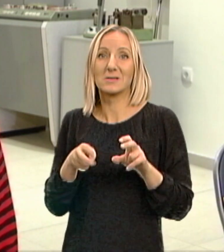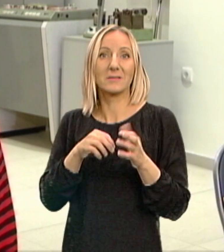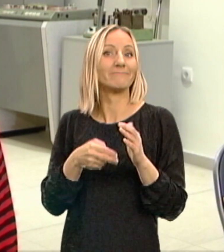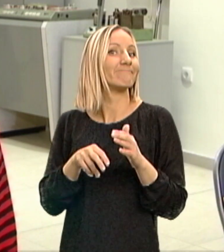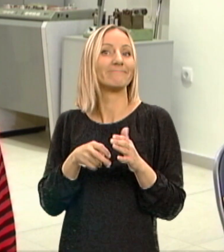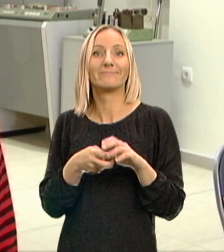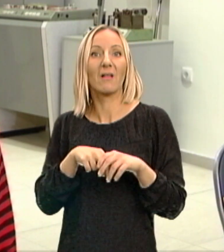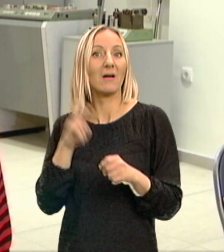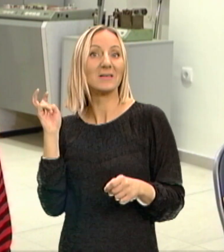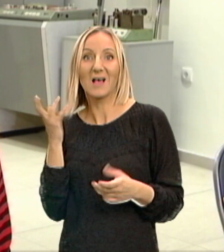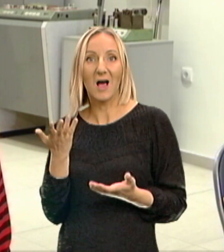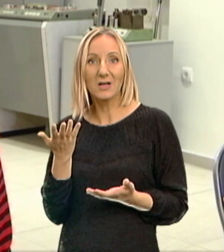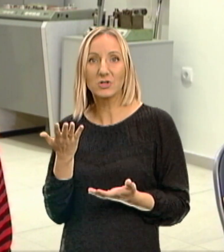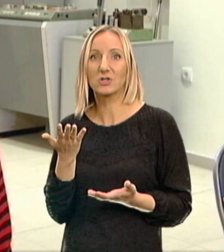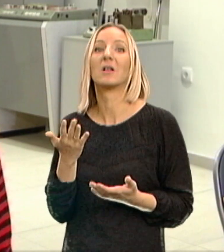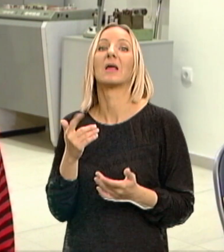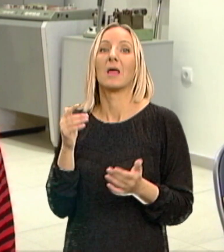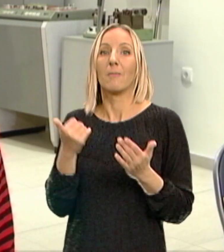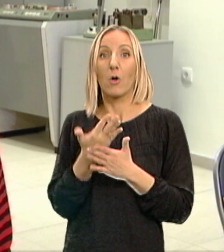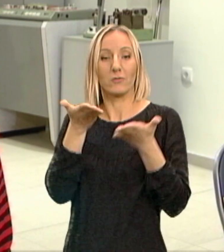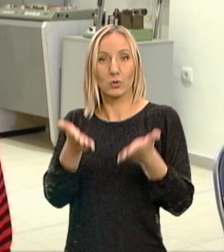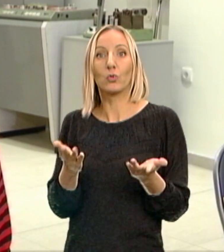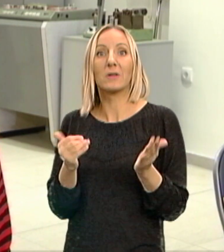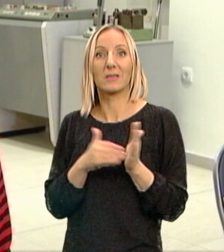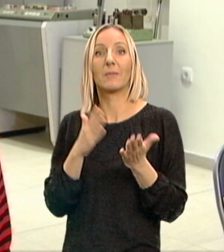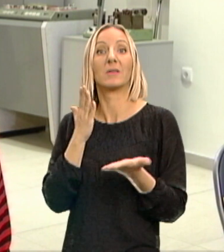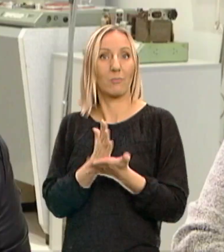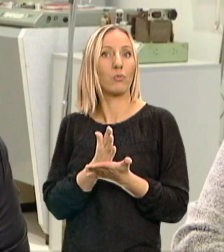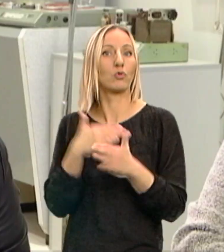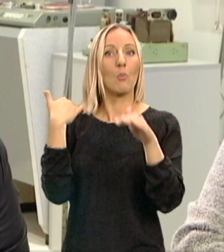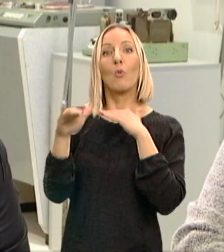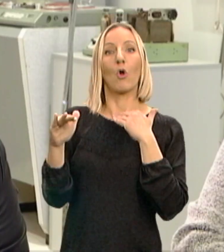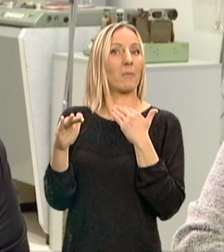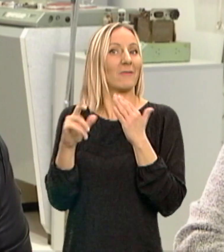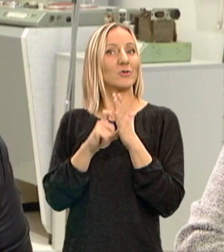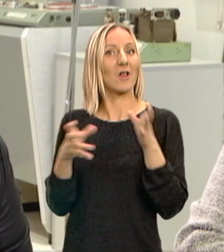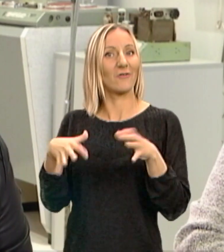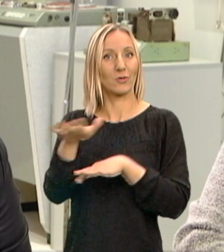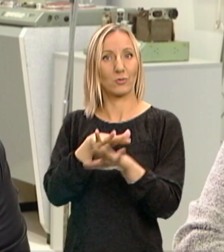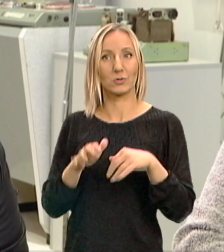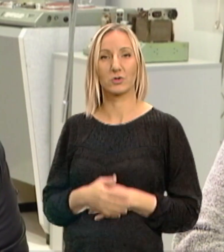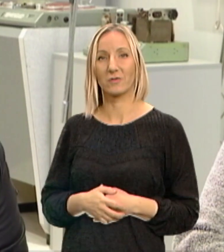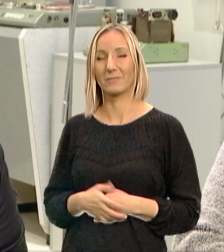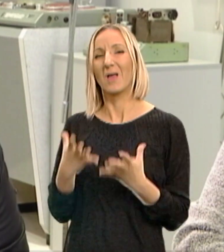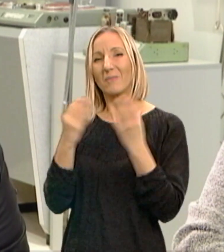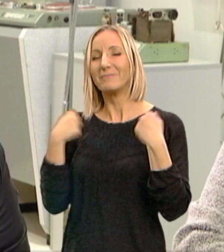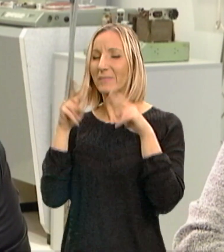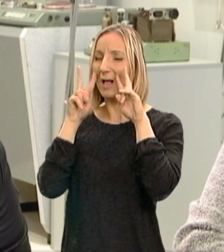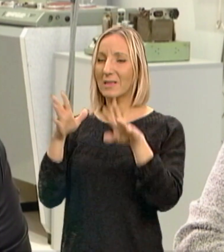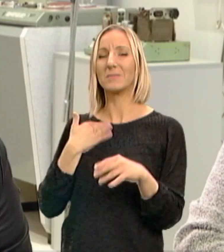su naprosto ponovo negde tu kao gde bi trebalo da budu kao punopravni članovi društva. Puno gledam iz svoje perspektive i ono sa čime